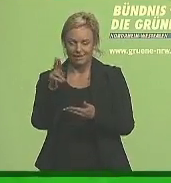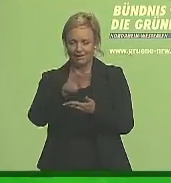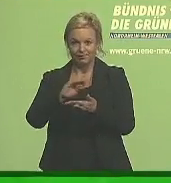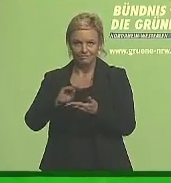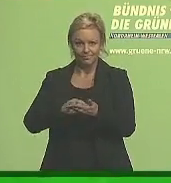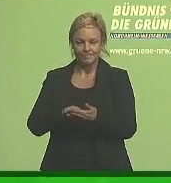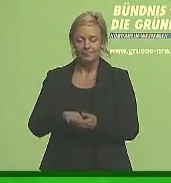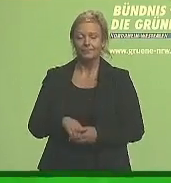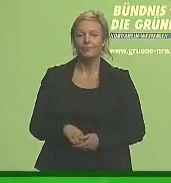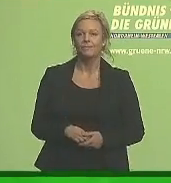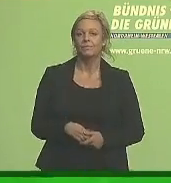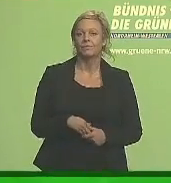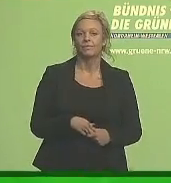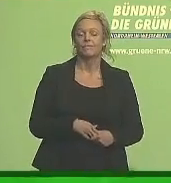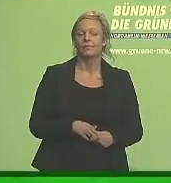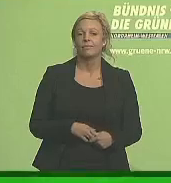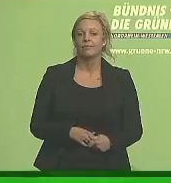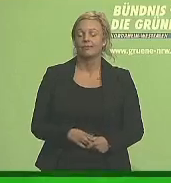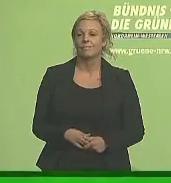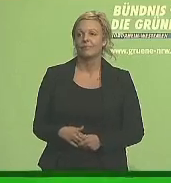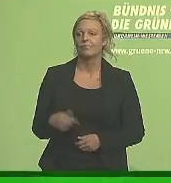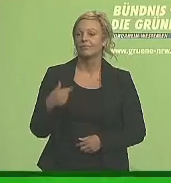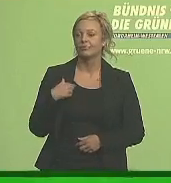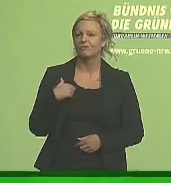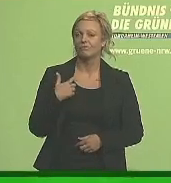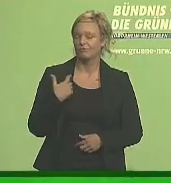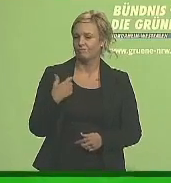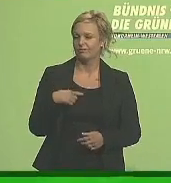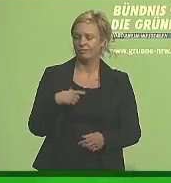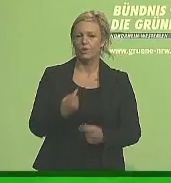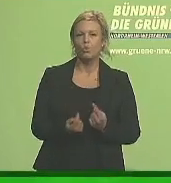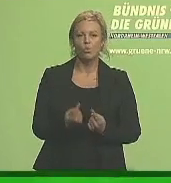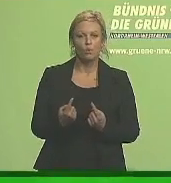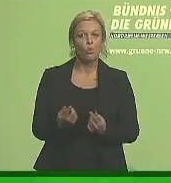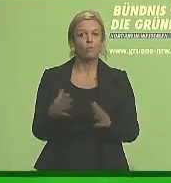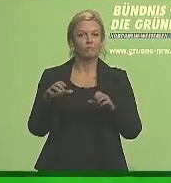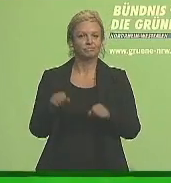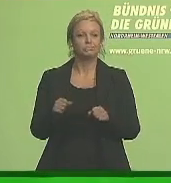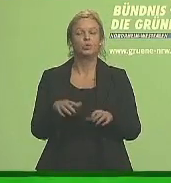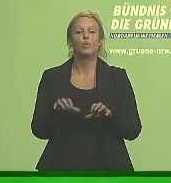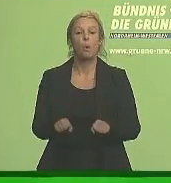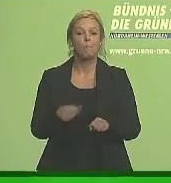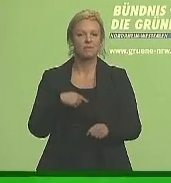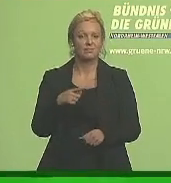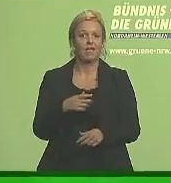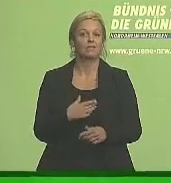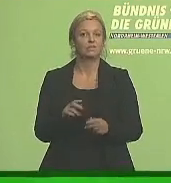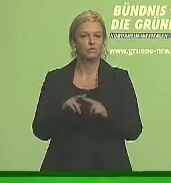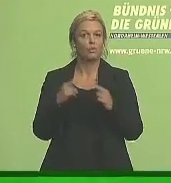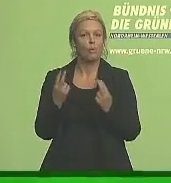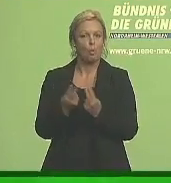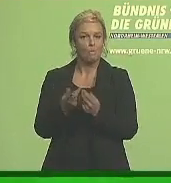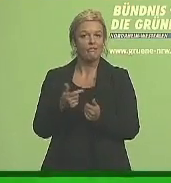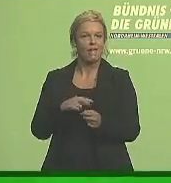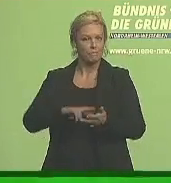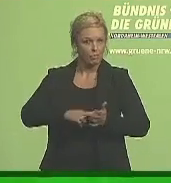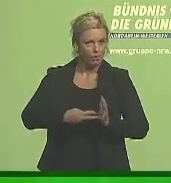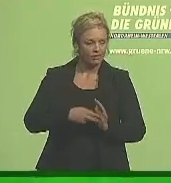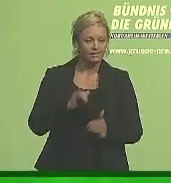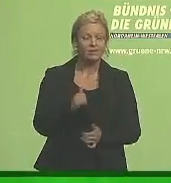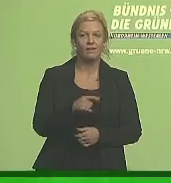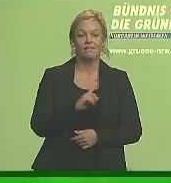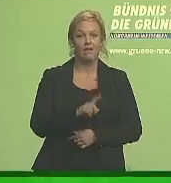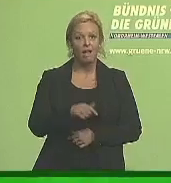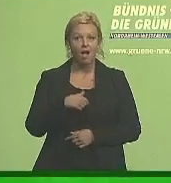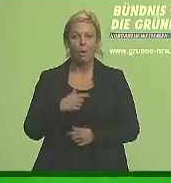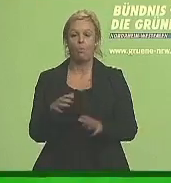nämlich nicht nur die höchste Kompetenz in der Umweltpolitik, sondern die höchste Kompetenz und Glaubwürdigkeit in der